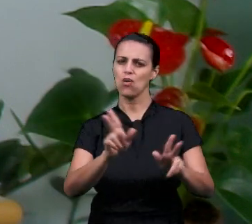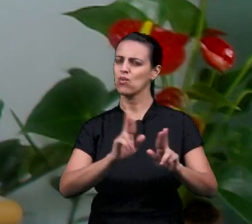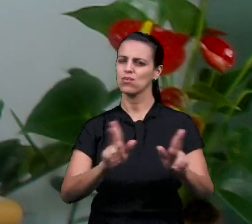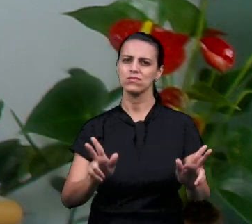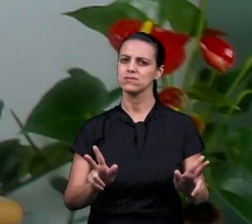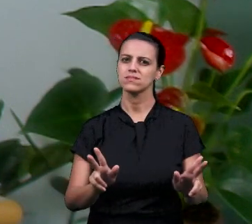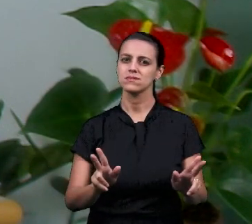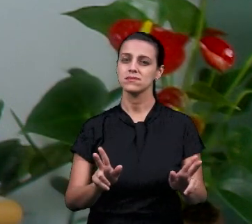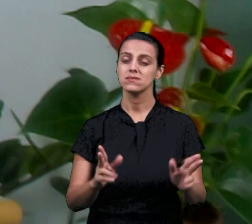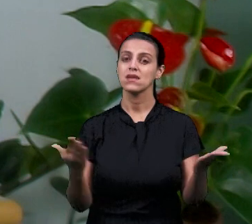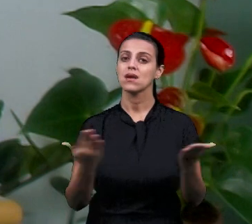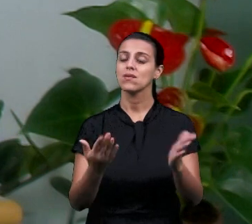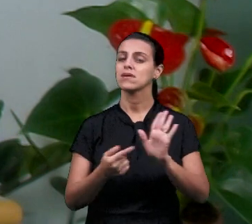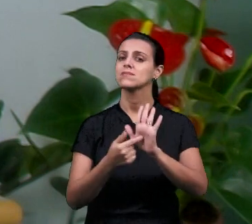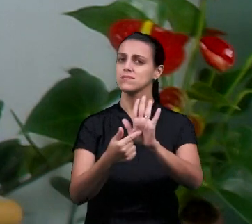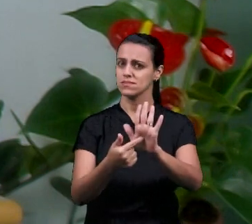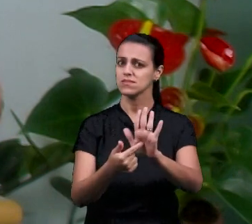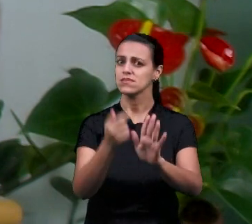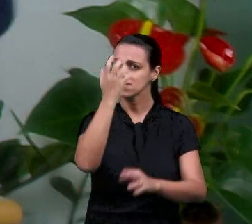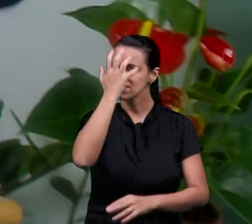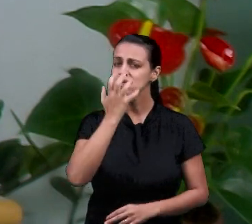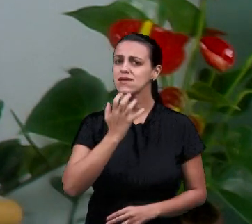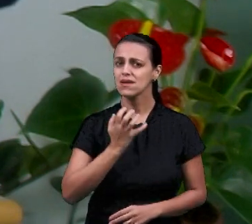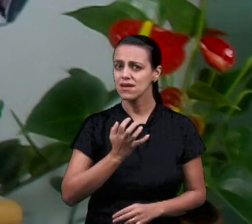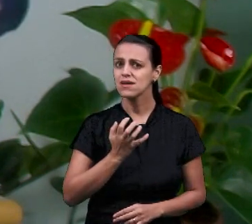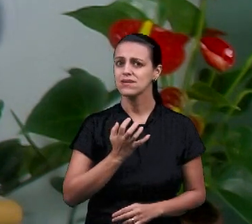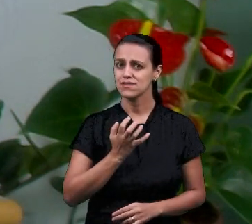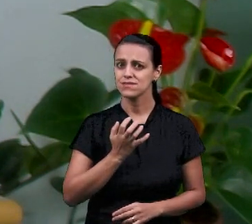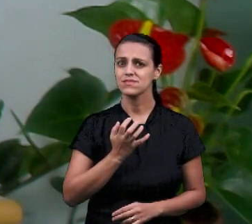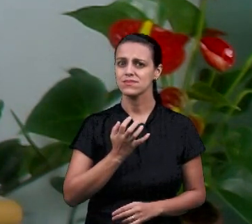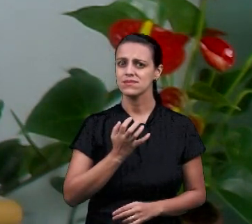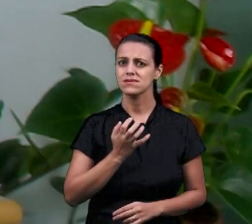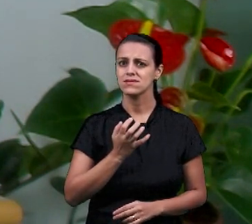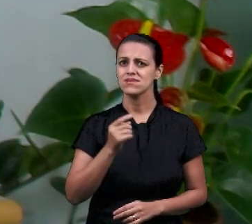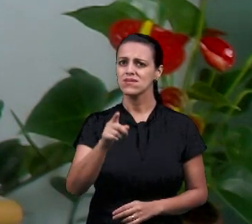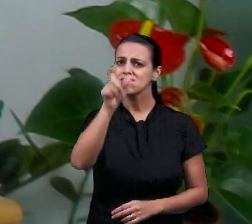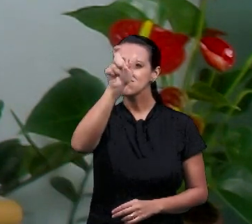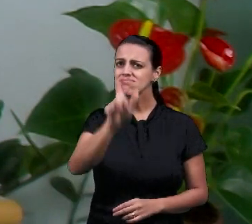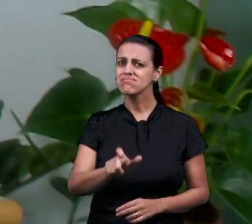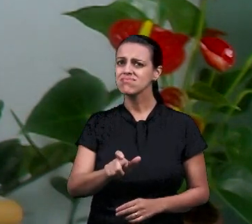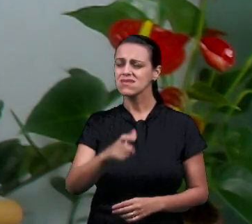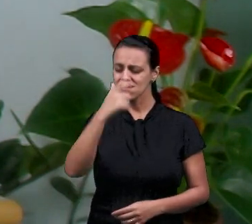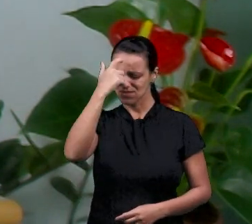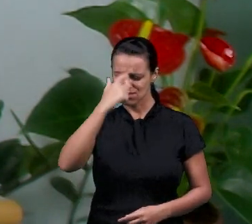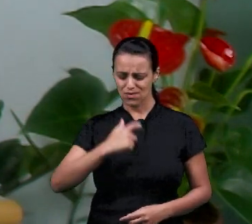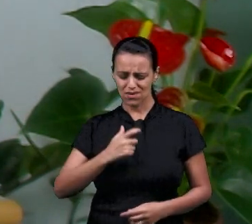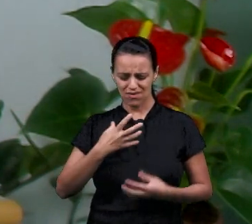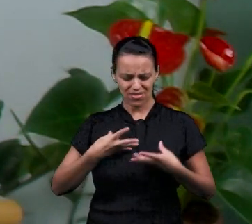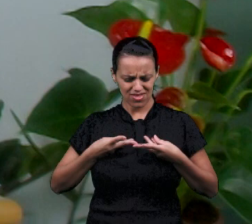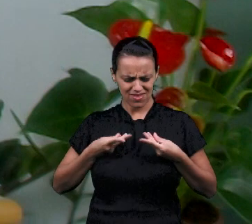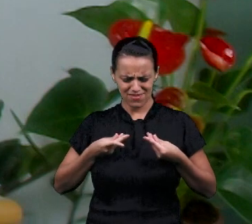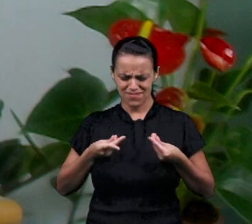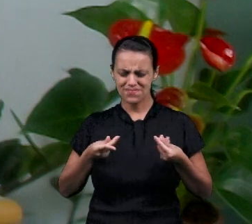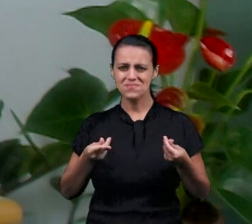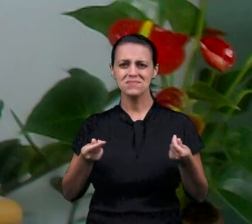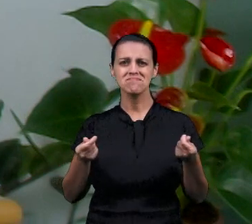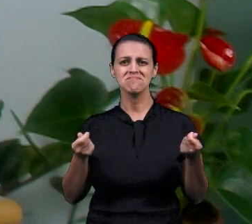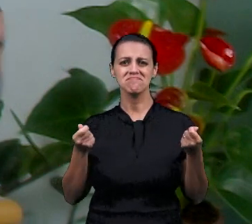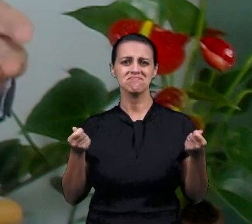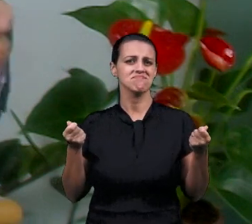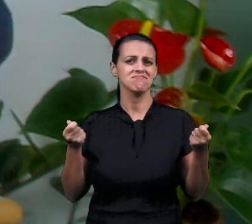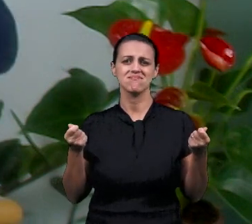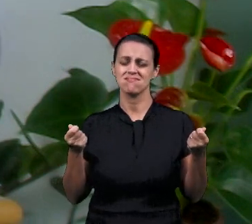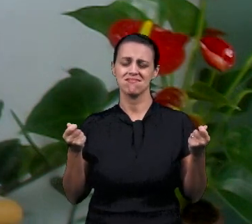montrer à l'homme à cette heure aussi qu'il est un être qui va fragile, qui à n'importe